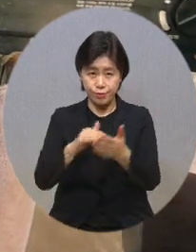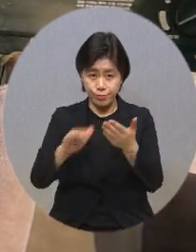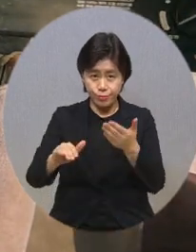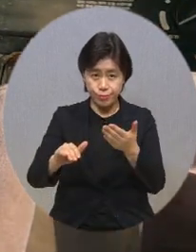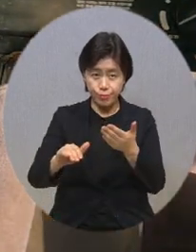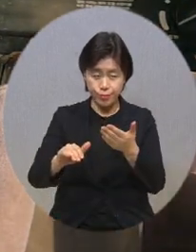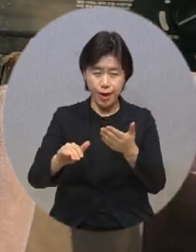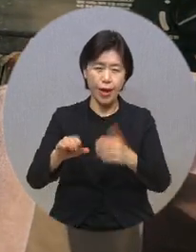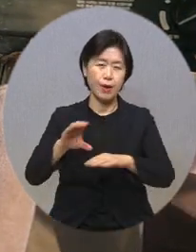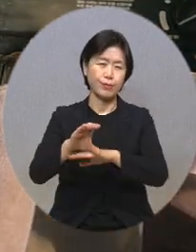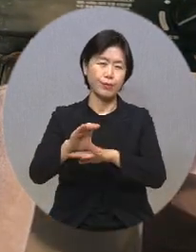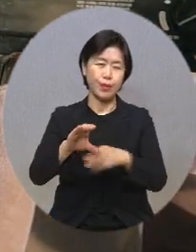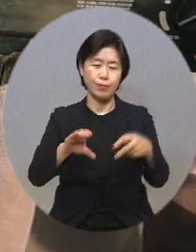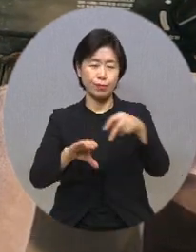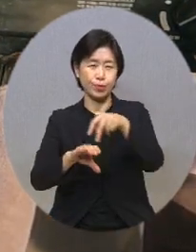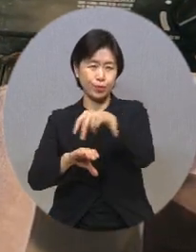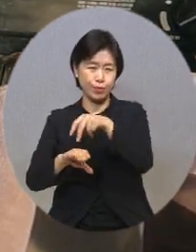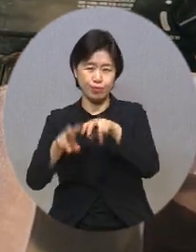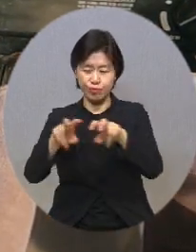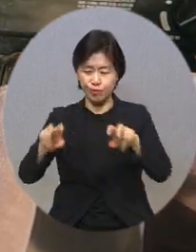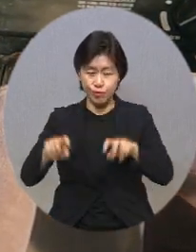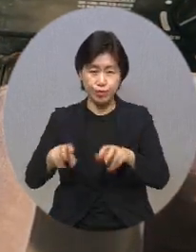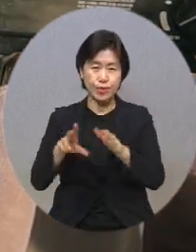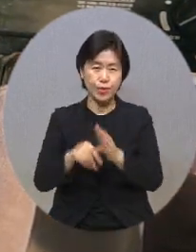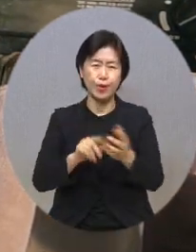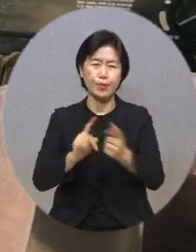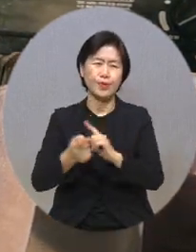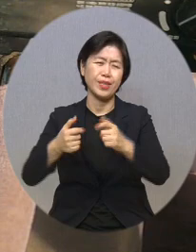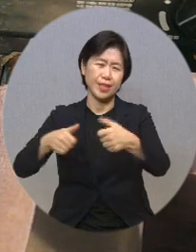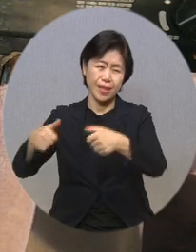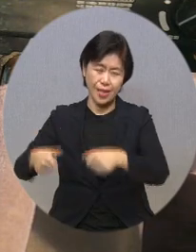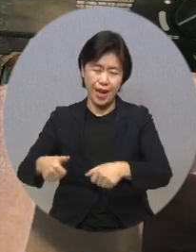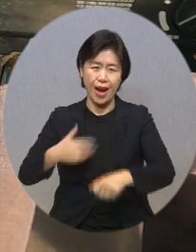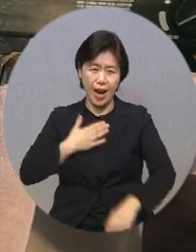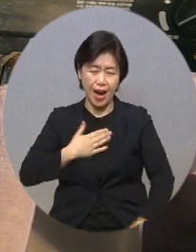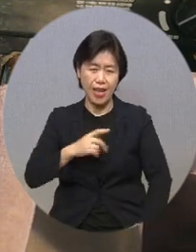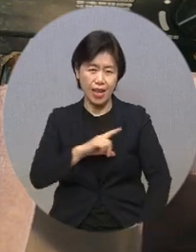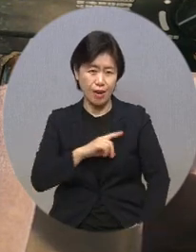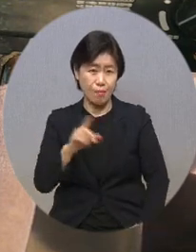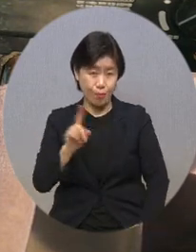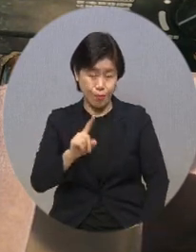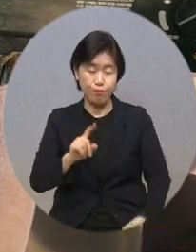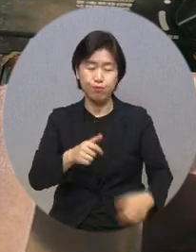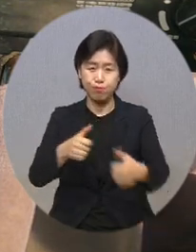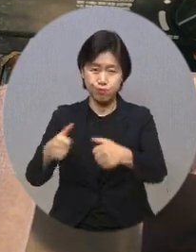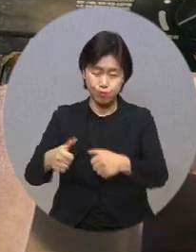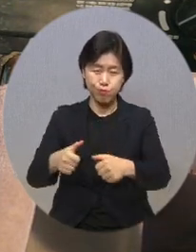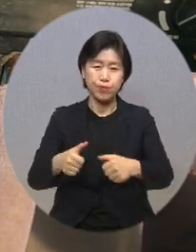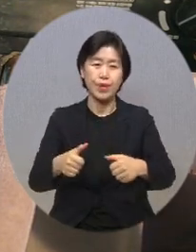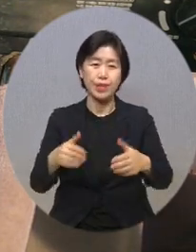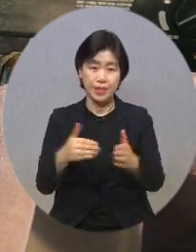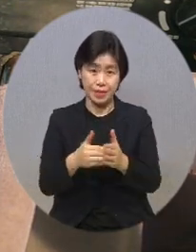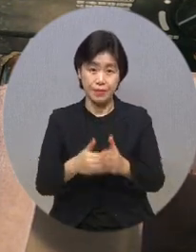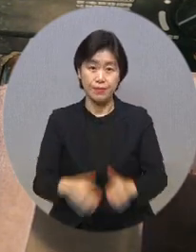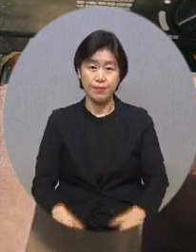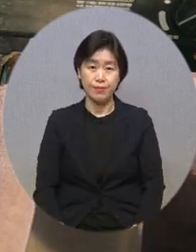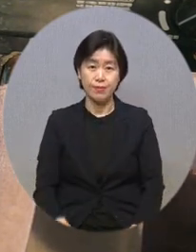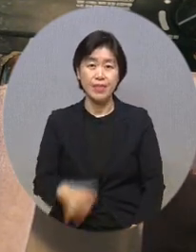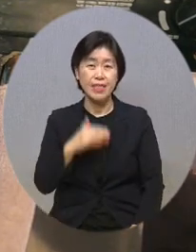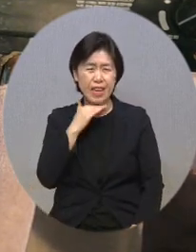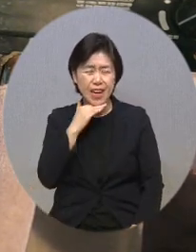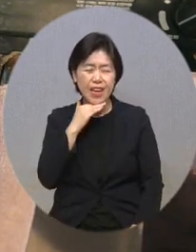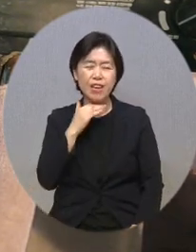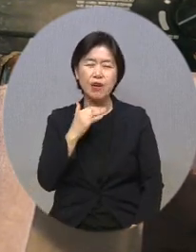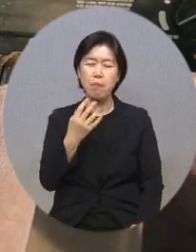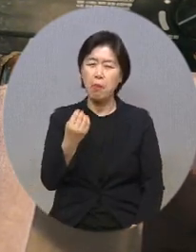때 이제 한 번씩 인사하죠. 네 안녕하세요 누구누구라고 하면서 인사를 하고 이제 그럴 때는 이제 나이를 조금